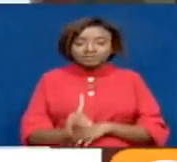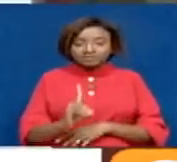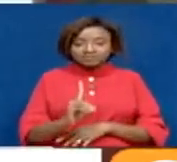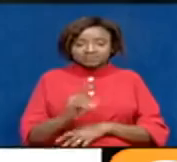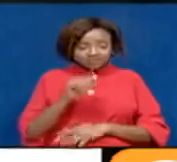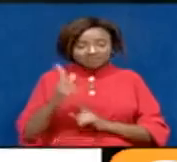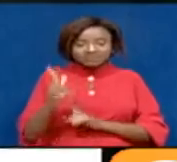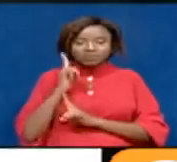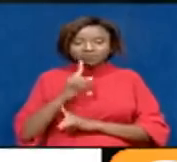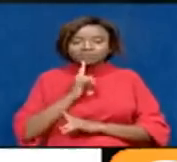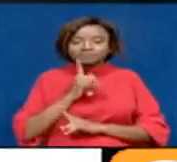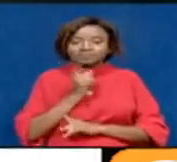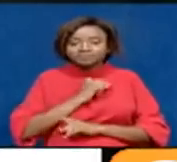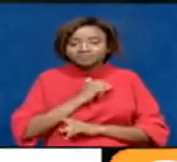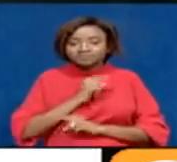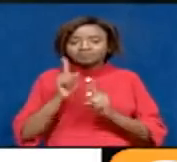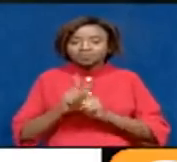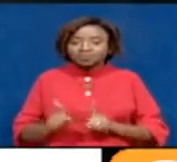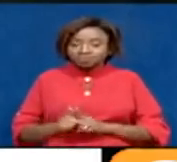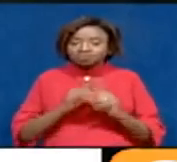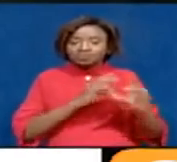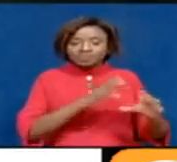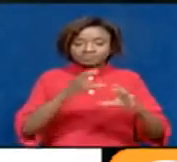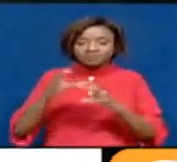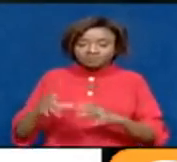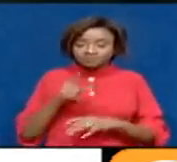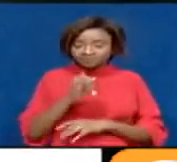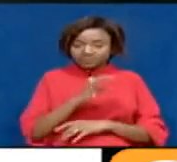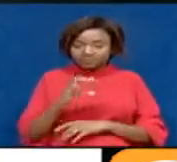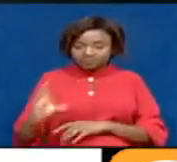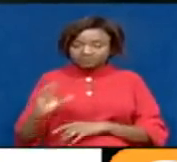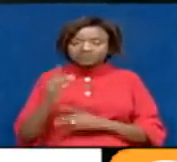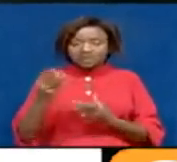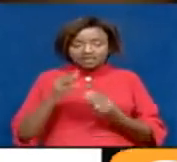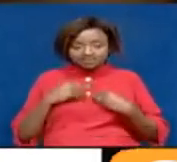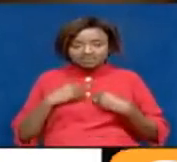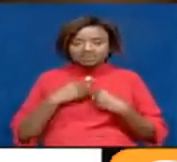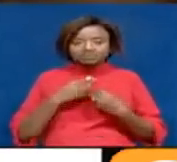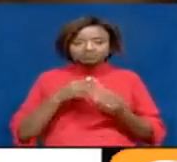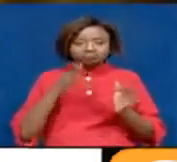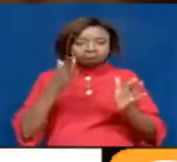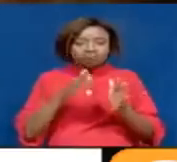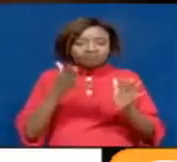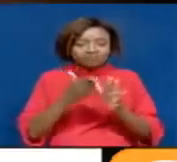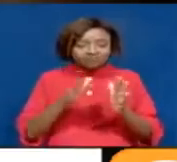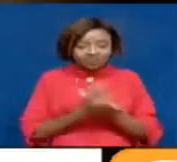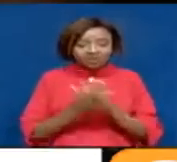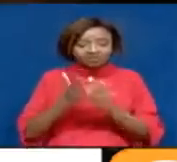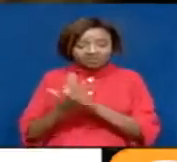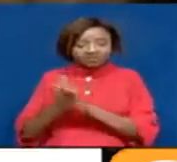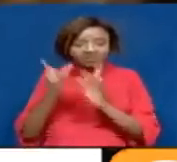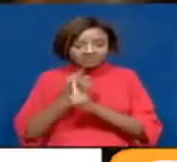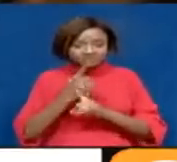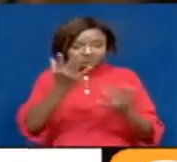requirement of the law. Tume ya uchaguzi inapokea vyeti vya walioidhinishwa na msajili wa vyama vya kisiasa ili kuwapiga msasa